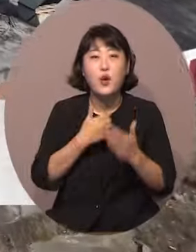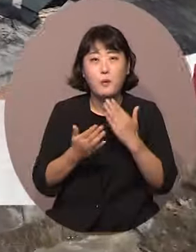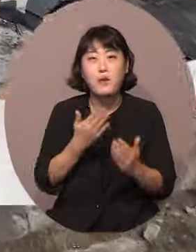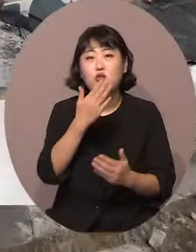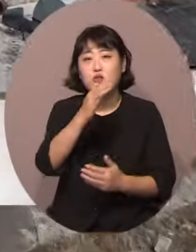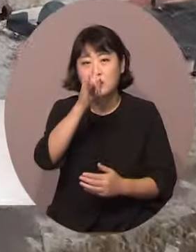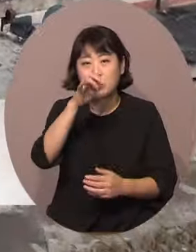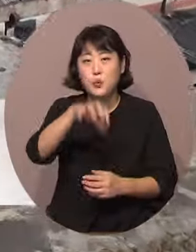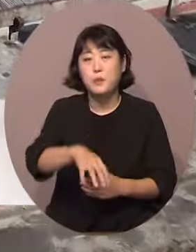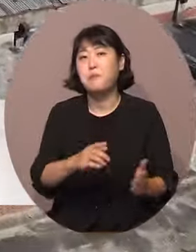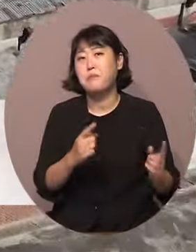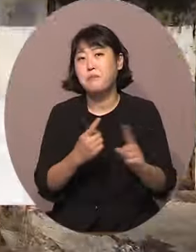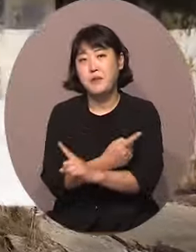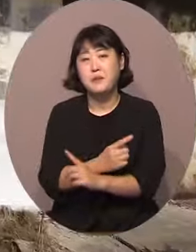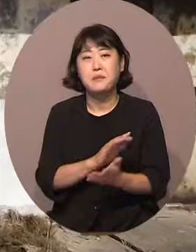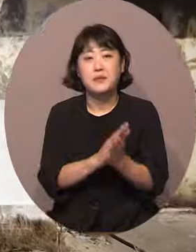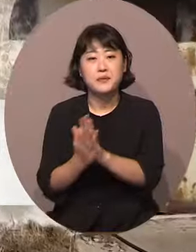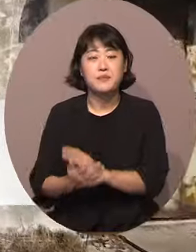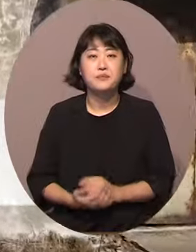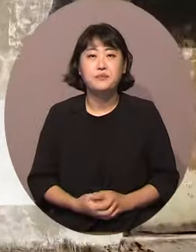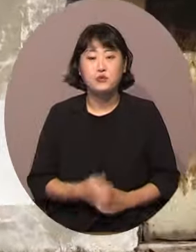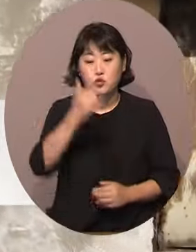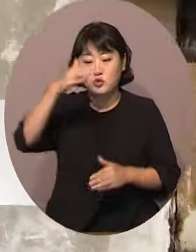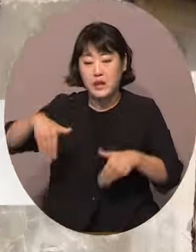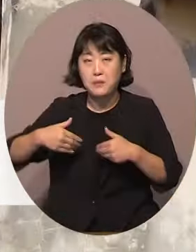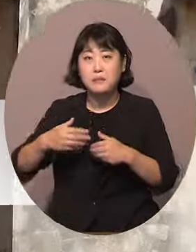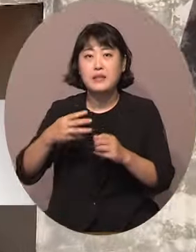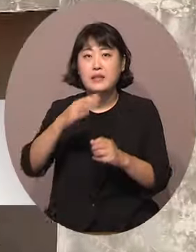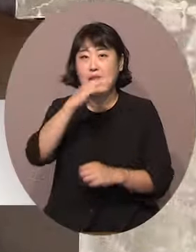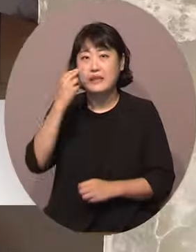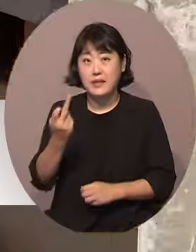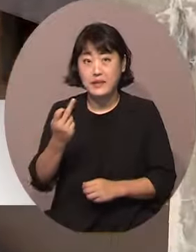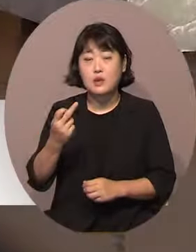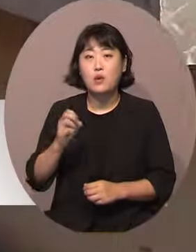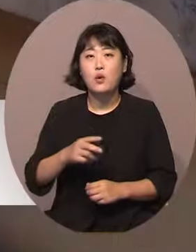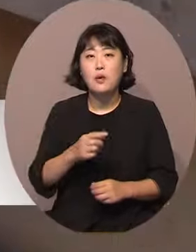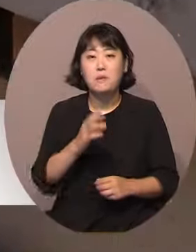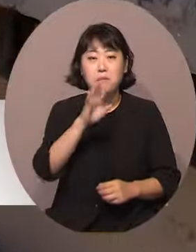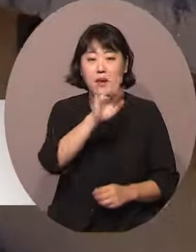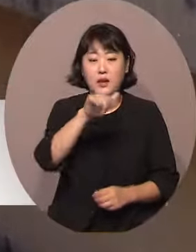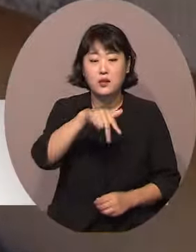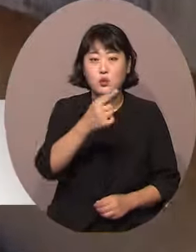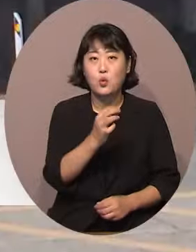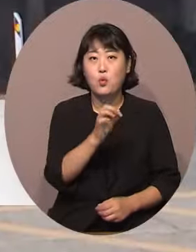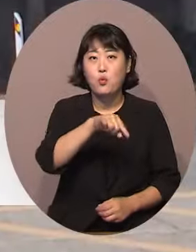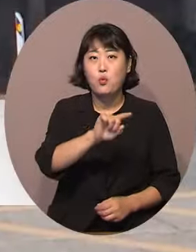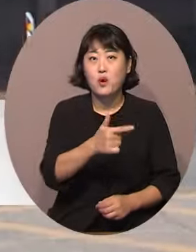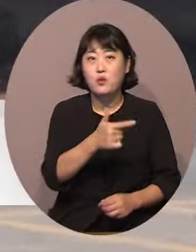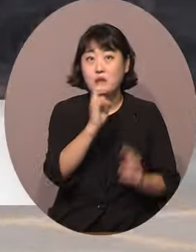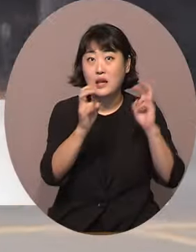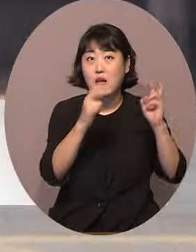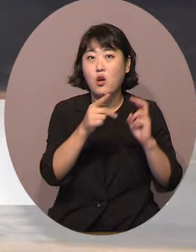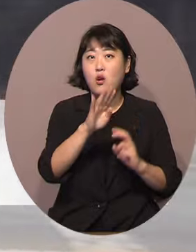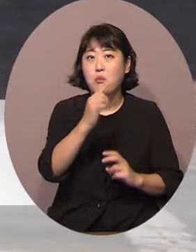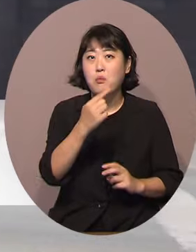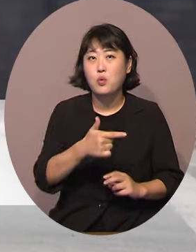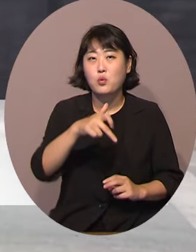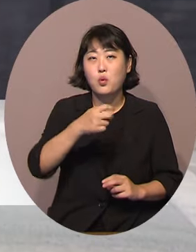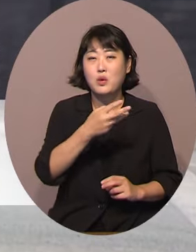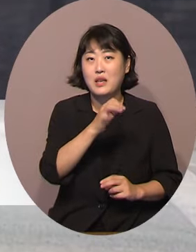탈바꿈합니다 충남도와 예산군은 백종원의 더본 코리아와 함께 국비 50억 원 등 총 125억